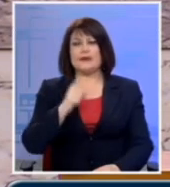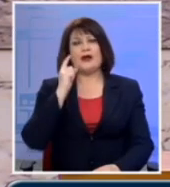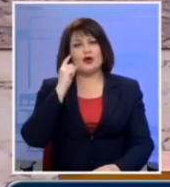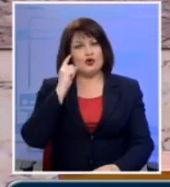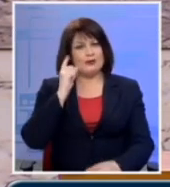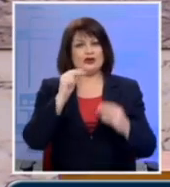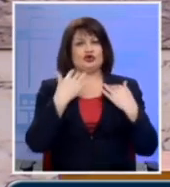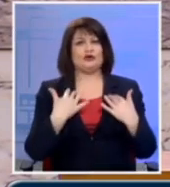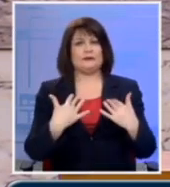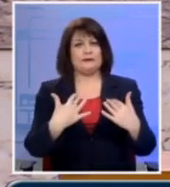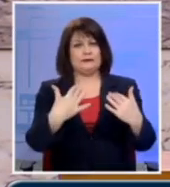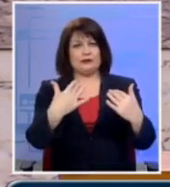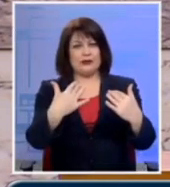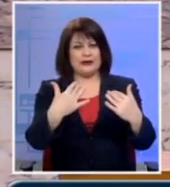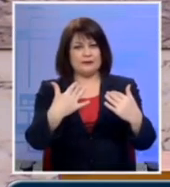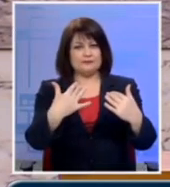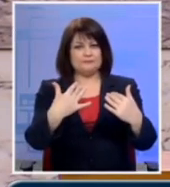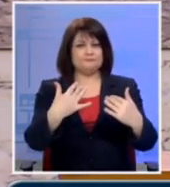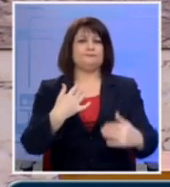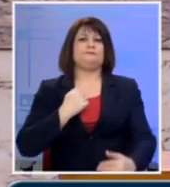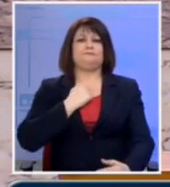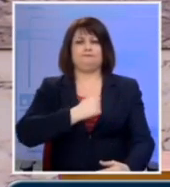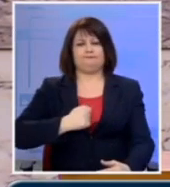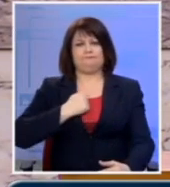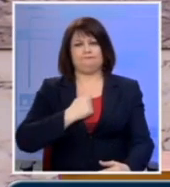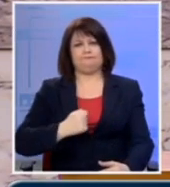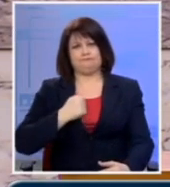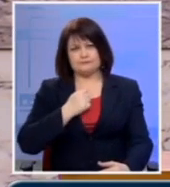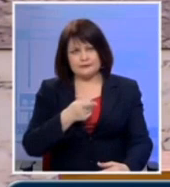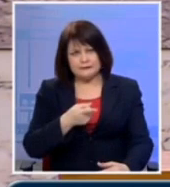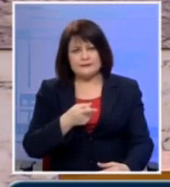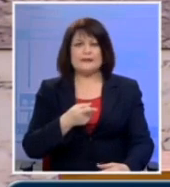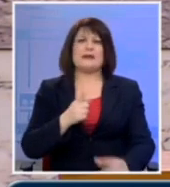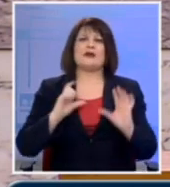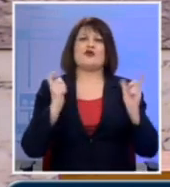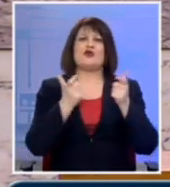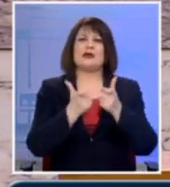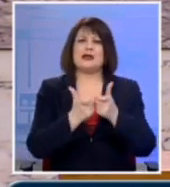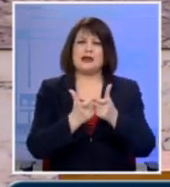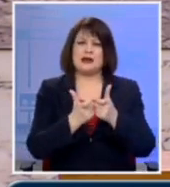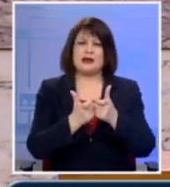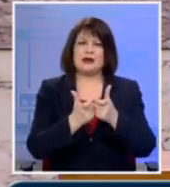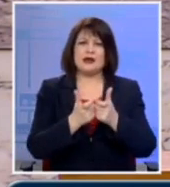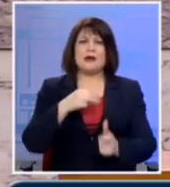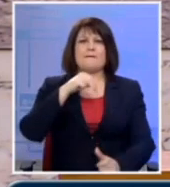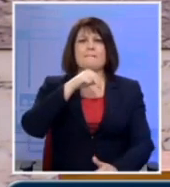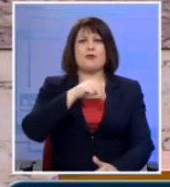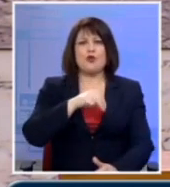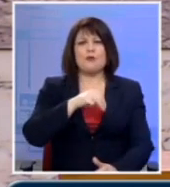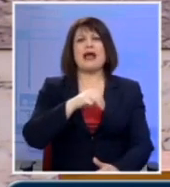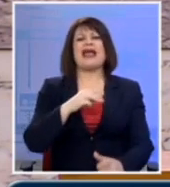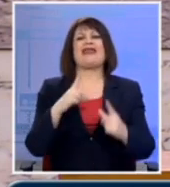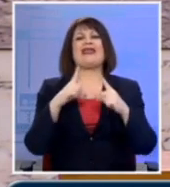εκφράζει η Βουλή τα θερμά συλληπιτήρια στην οικογένεια της Μπούμπας